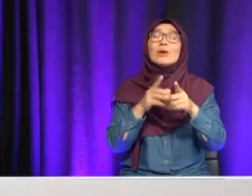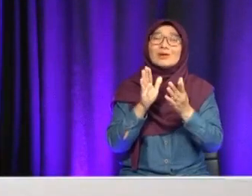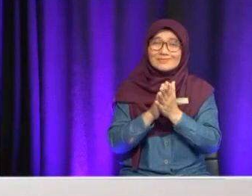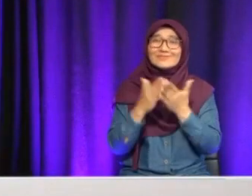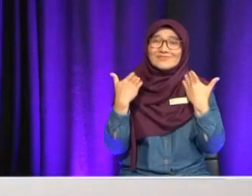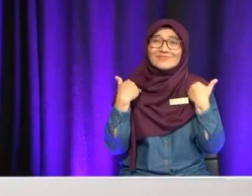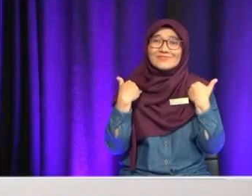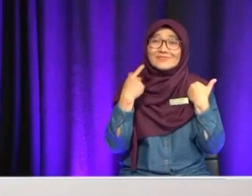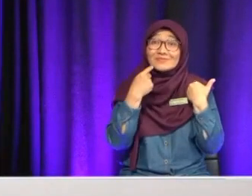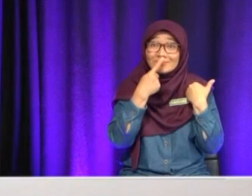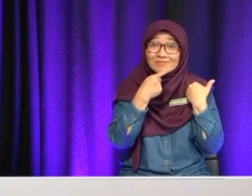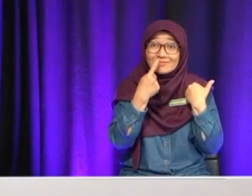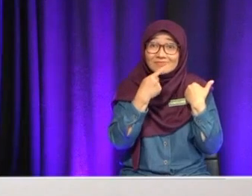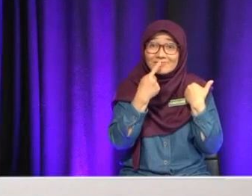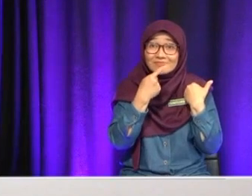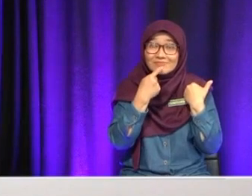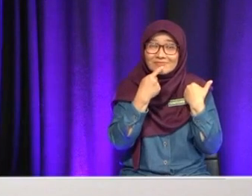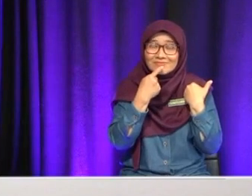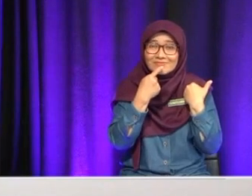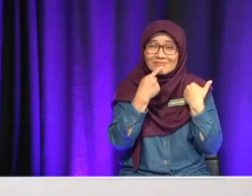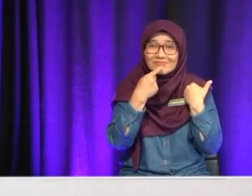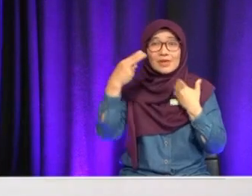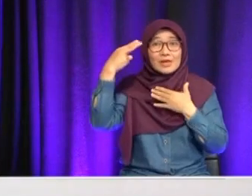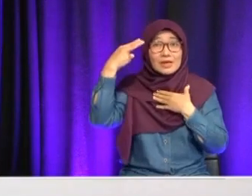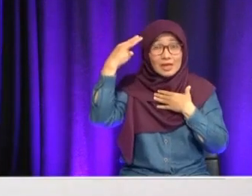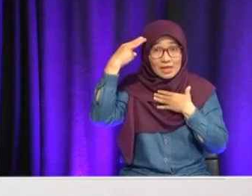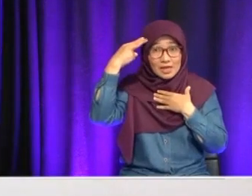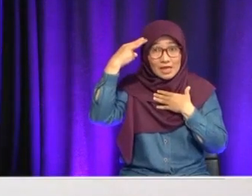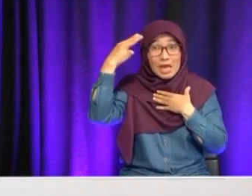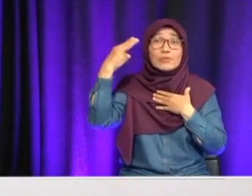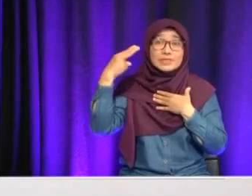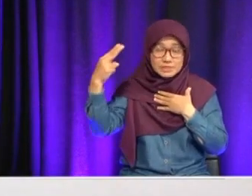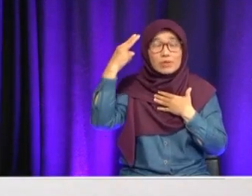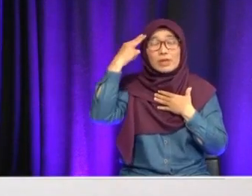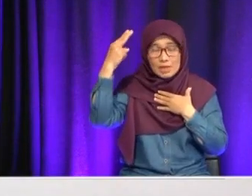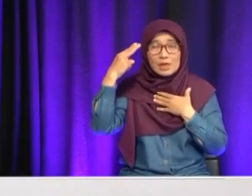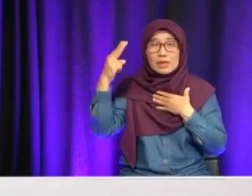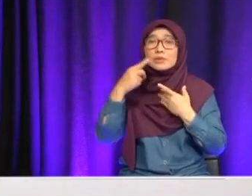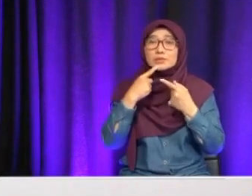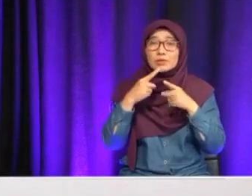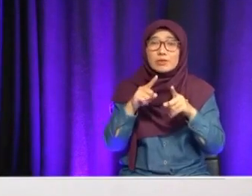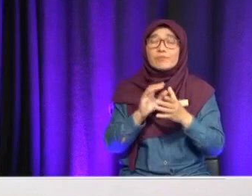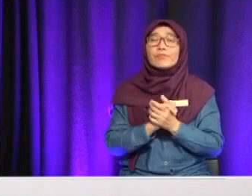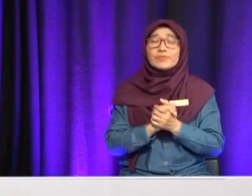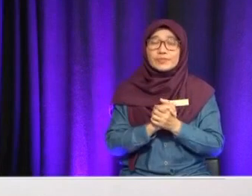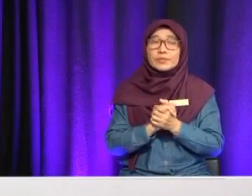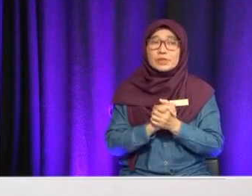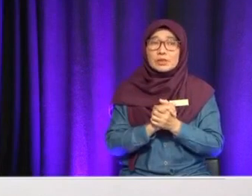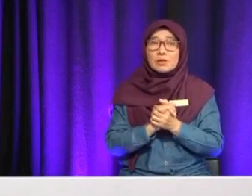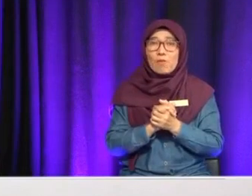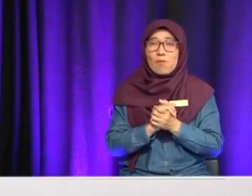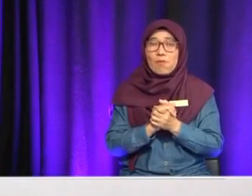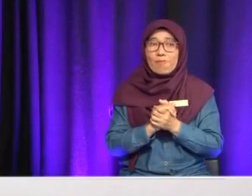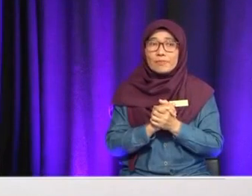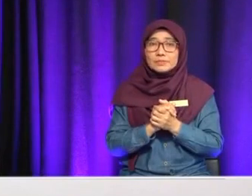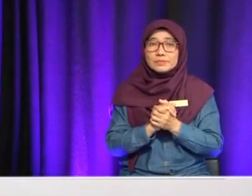Okey. Oh, siapa tu? Oh, semua nak angkat tangan. Hafiz. Nampak macam Hafiz yang pertama. Okey, baik. Hafiz.